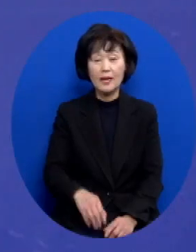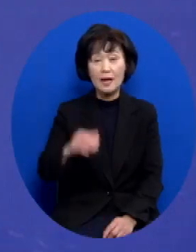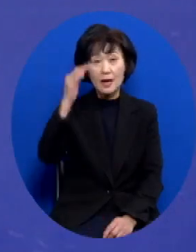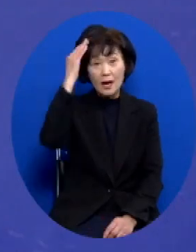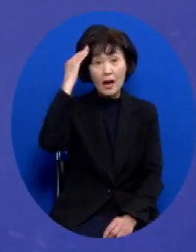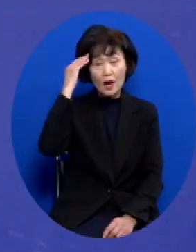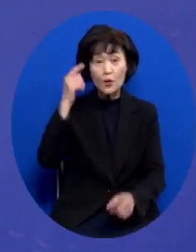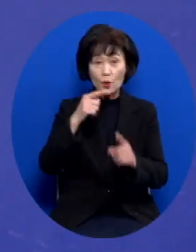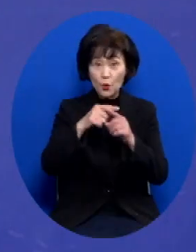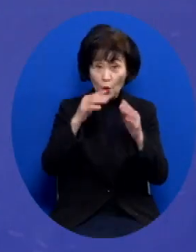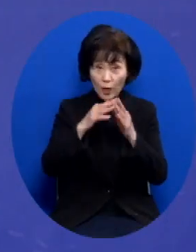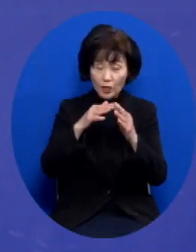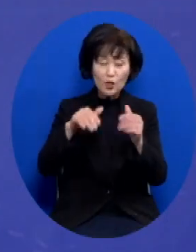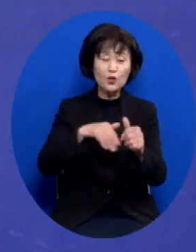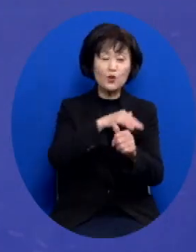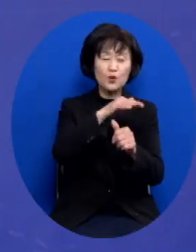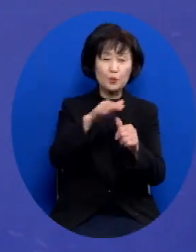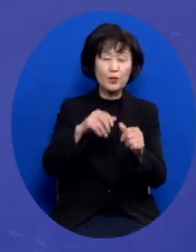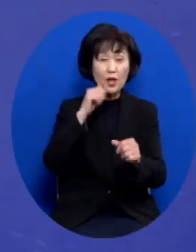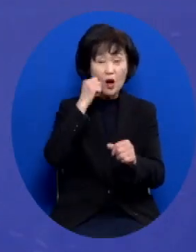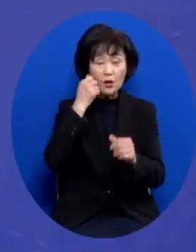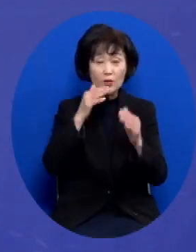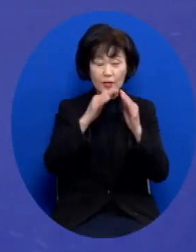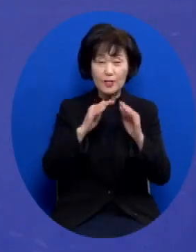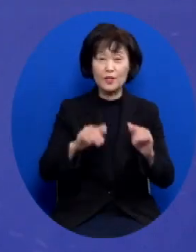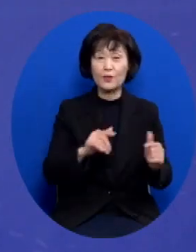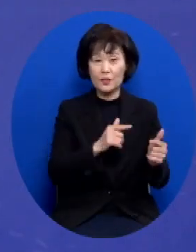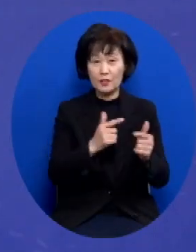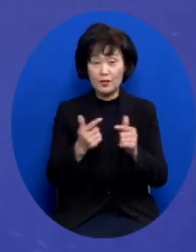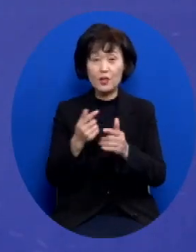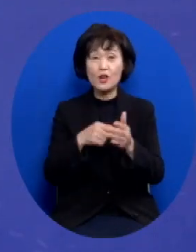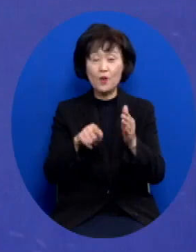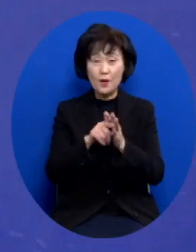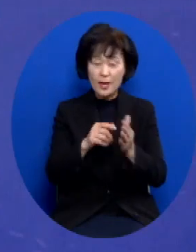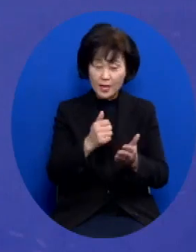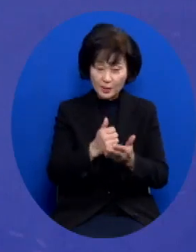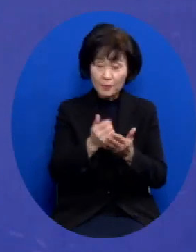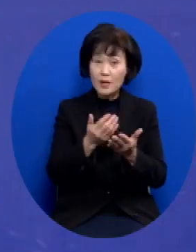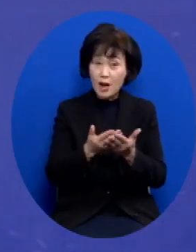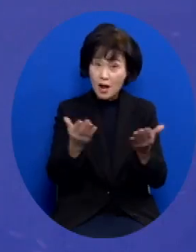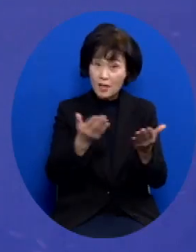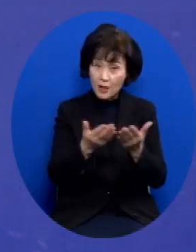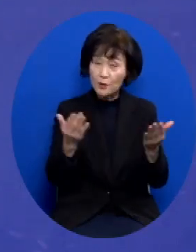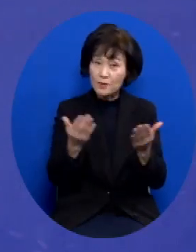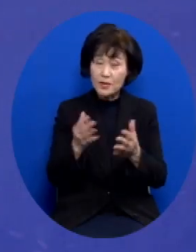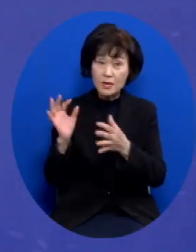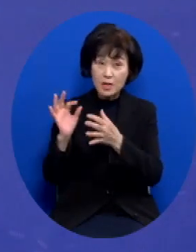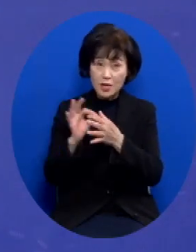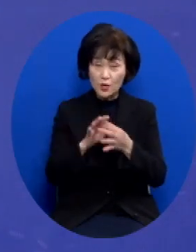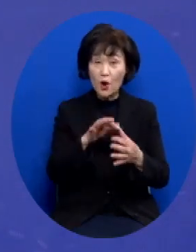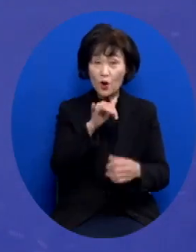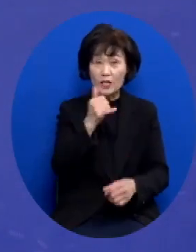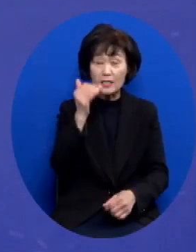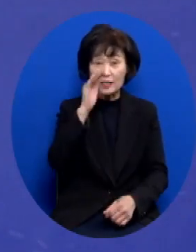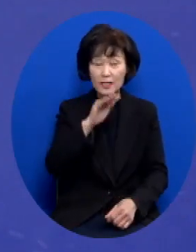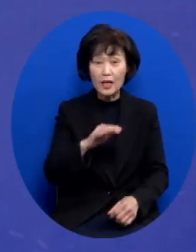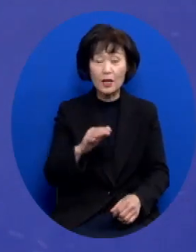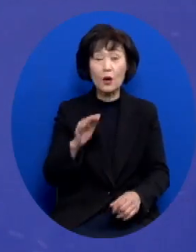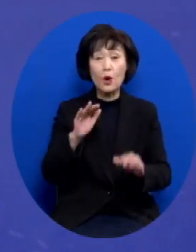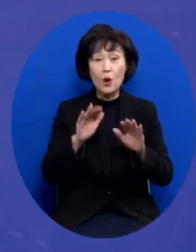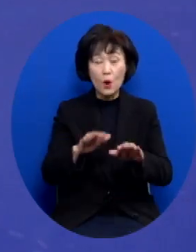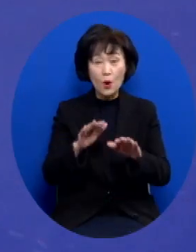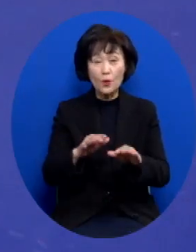한국교회는 우리 주변의 소외된 이웃을 위해 섬김과 나눔의 사역을 계속해오고 있습니다. 오늘은 에너지 빈곤층을 위해 사역하고